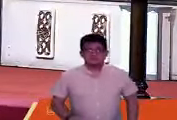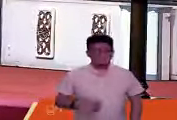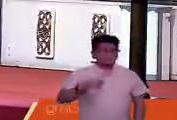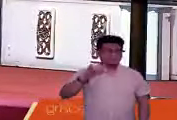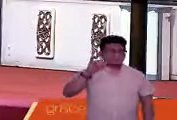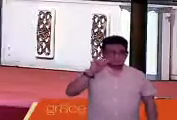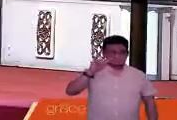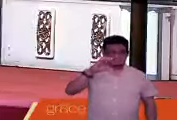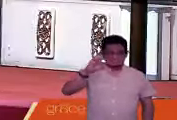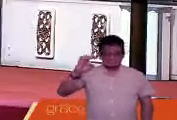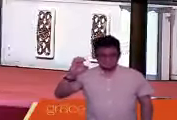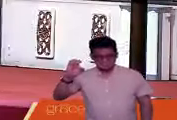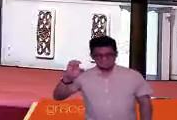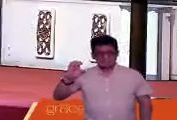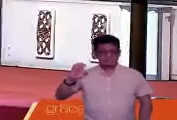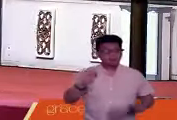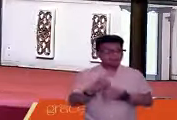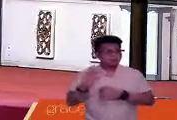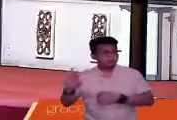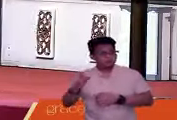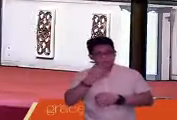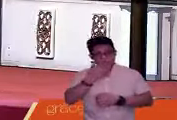Kinanglang sabtong yun nimo.